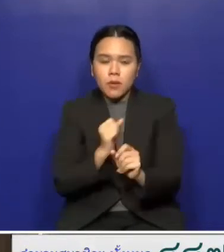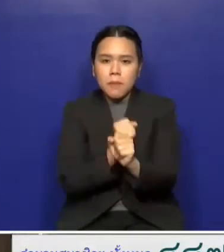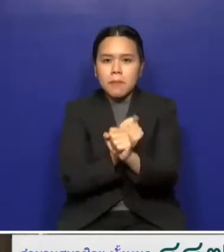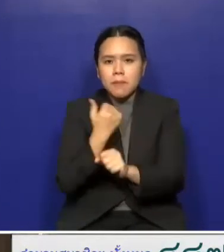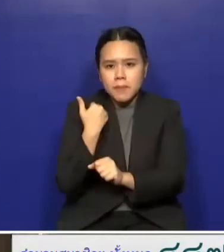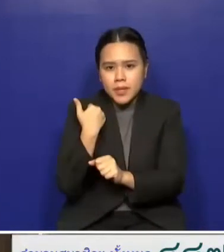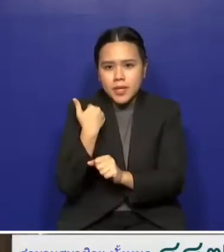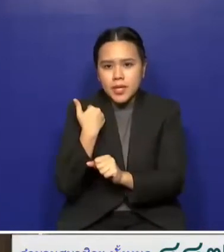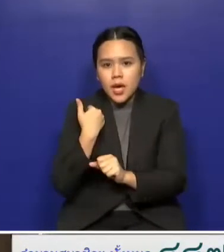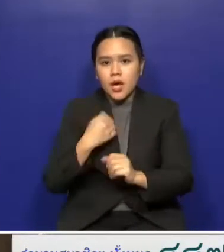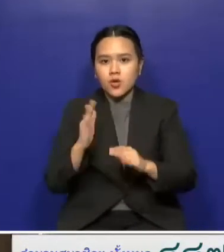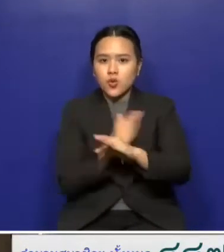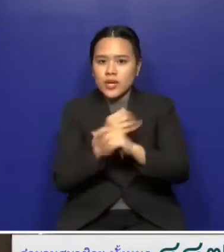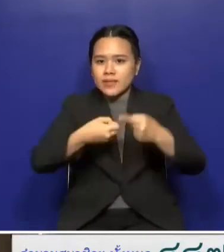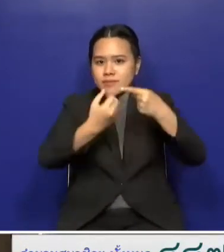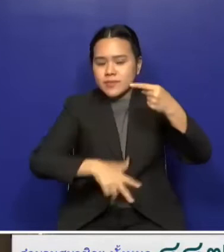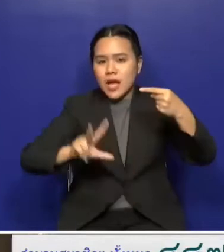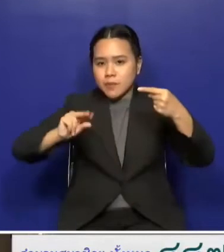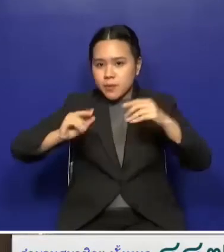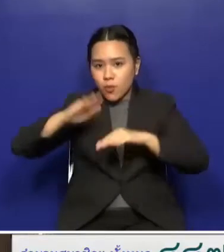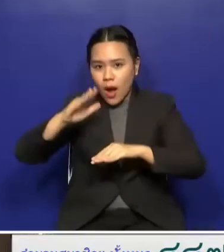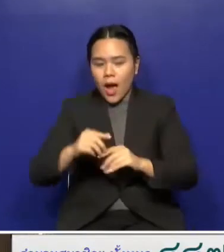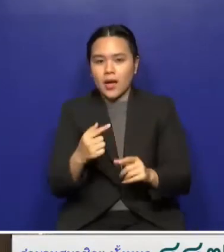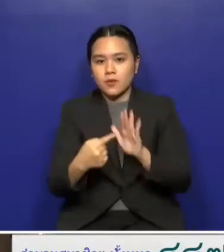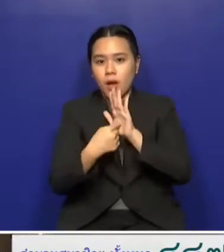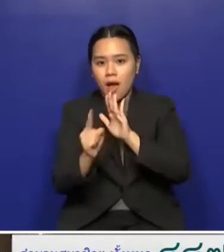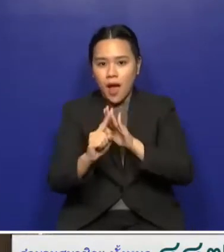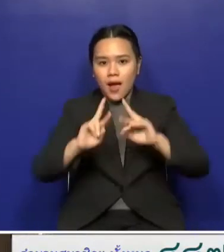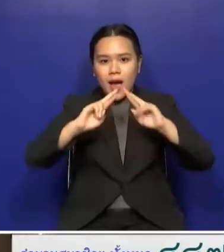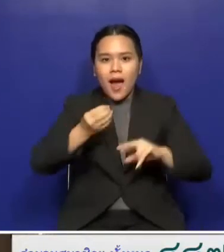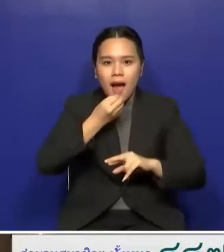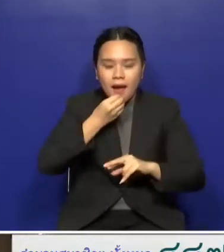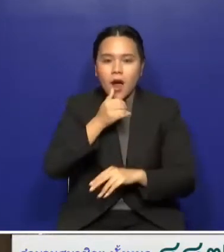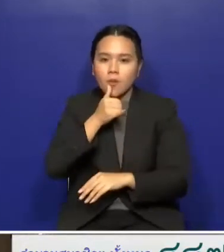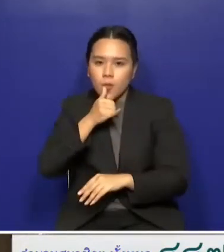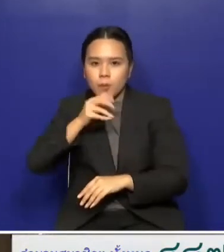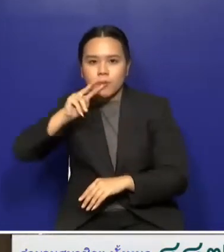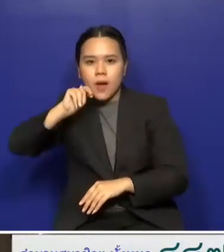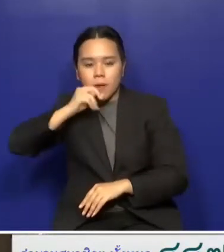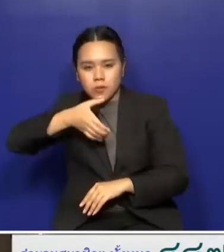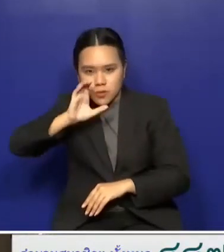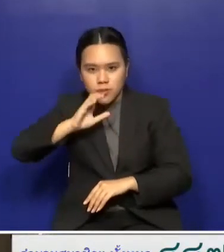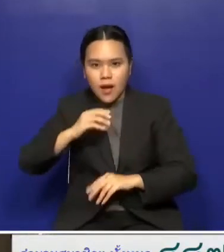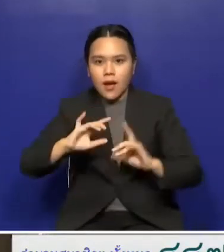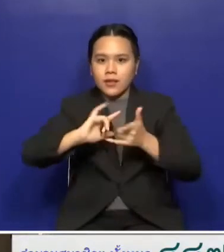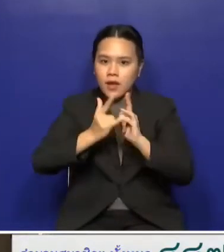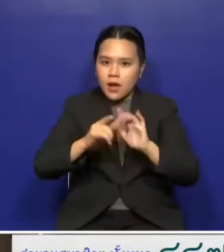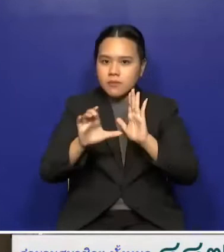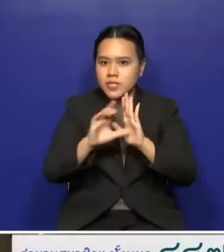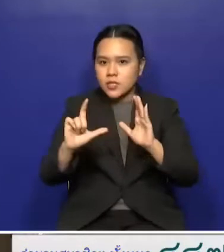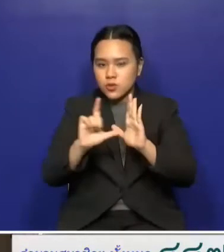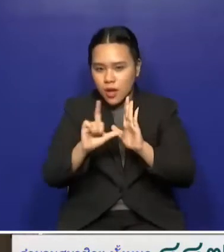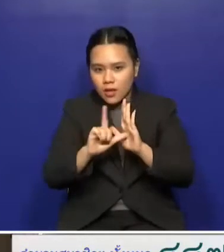ทเช่นร้านอาหารเครื่องดื่มห้างสรรพสินค้าตลาดสถานบัน